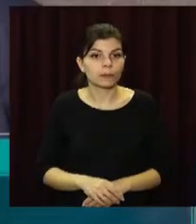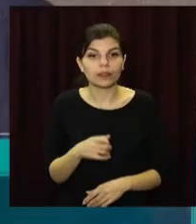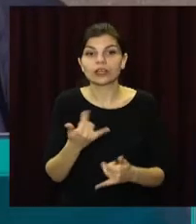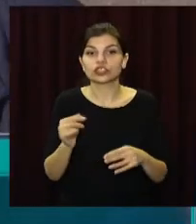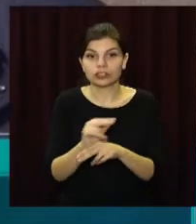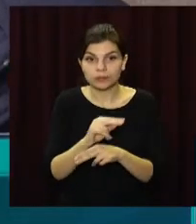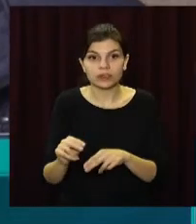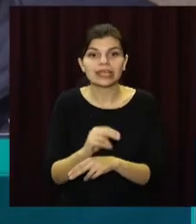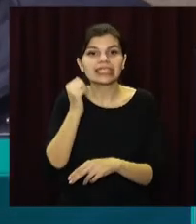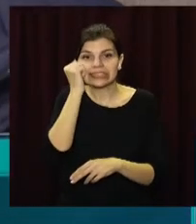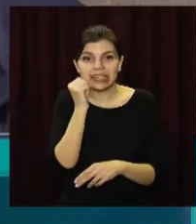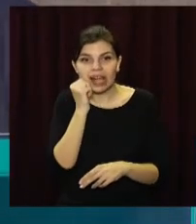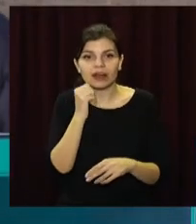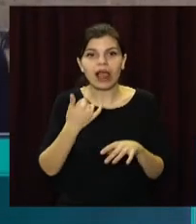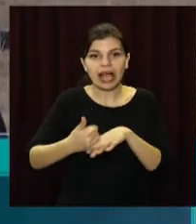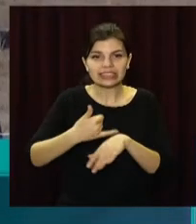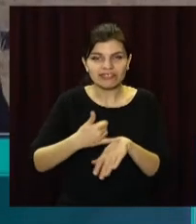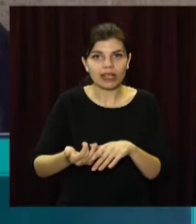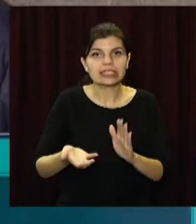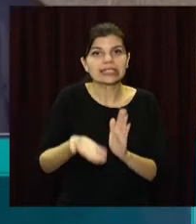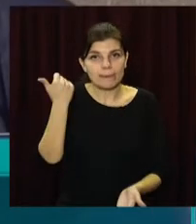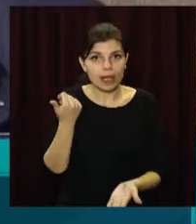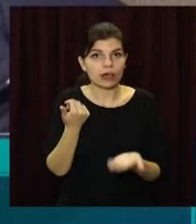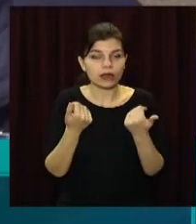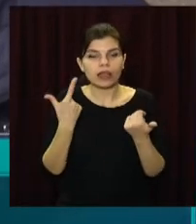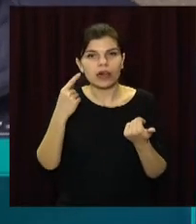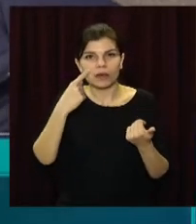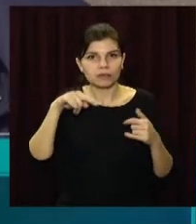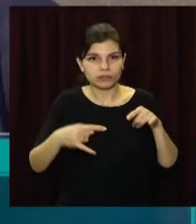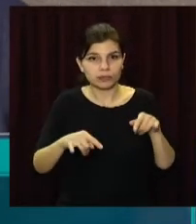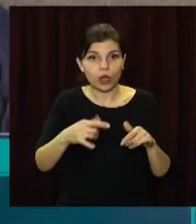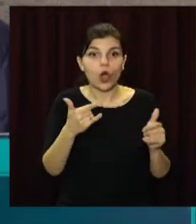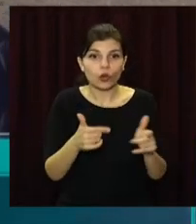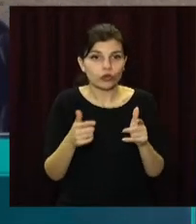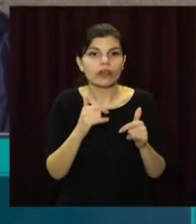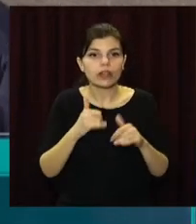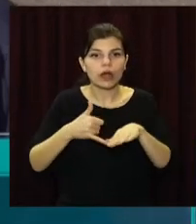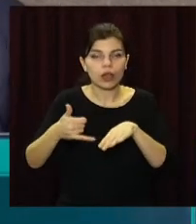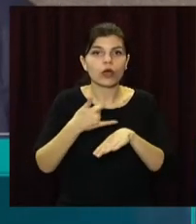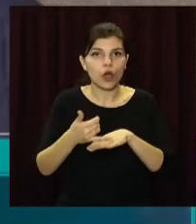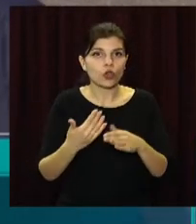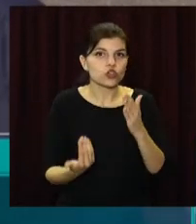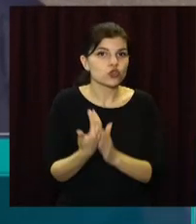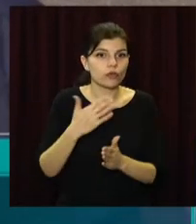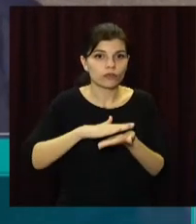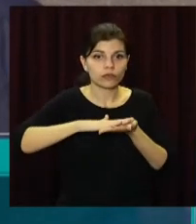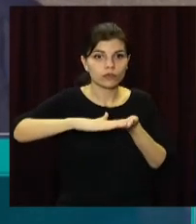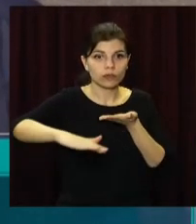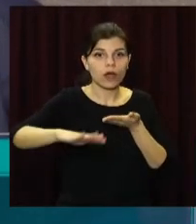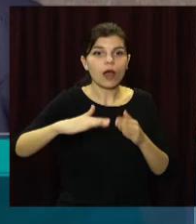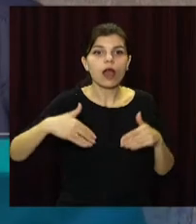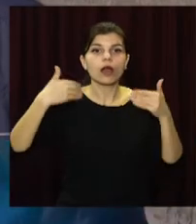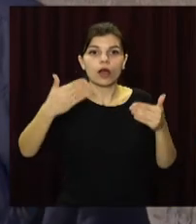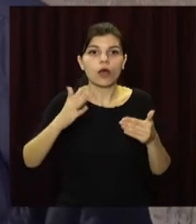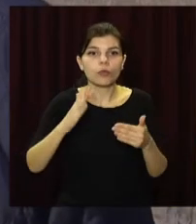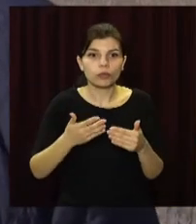дорогу, знімаємо старе асфальтне покриття. Готовимо її для укладки основання. Потім наступним етапом ми